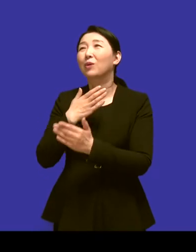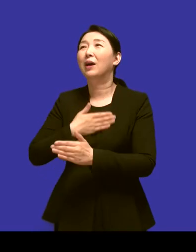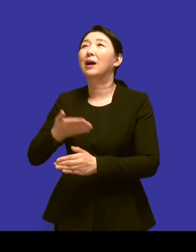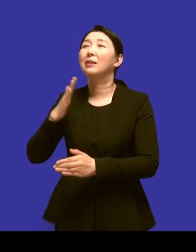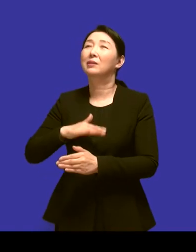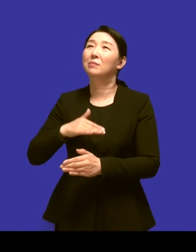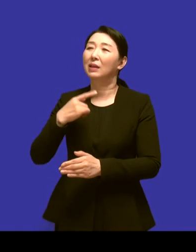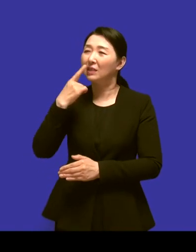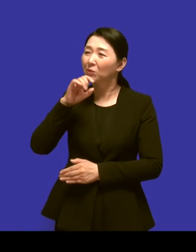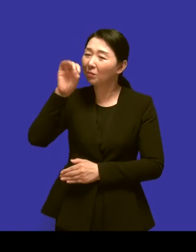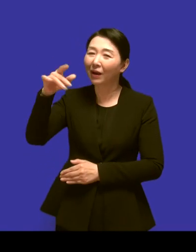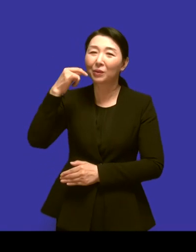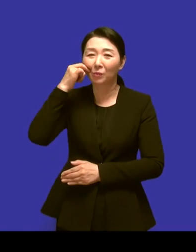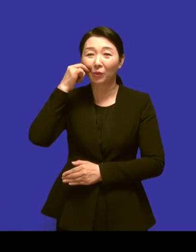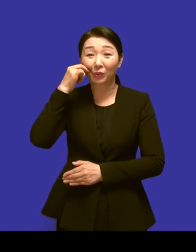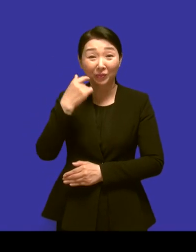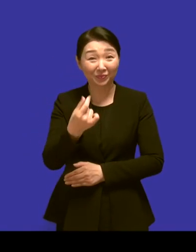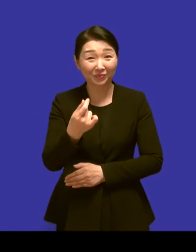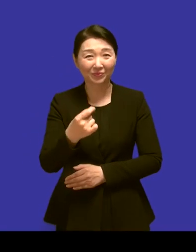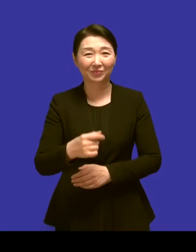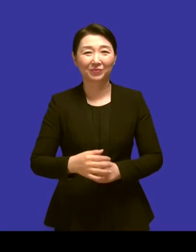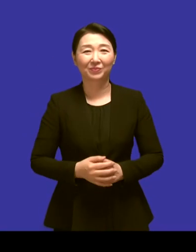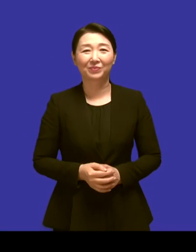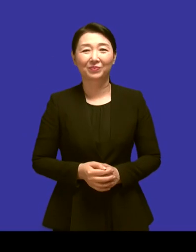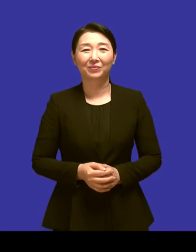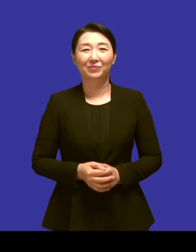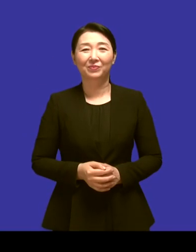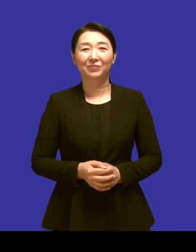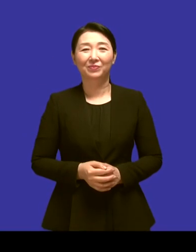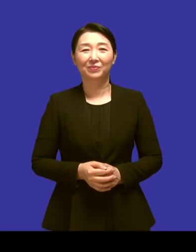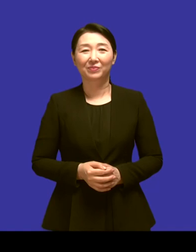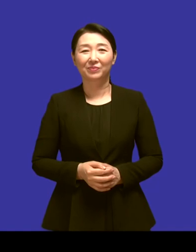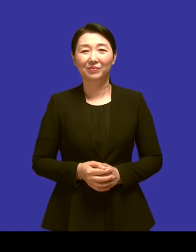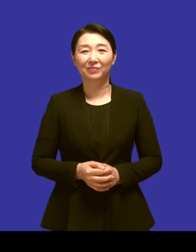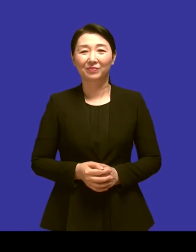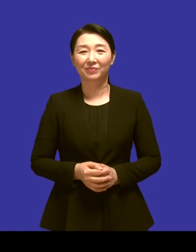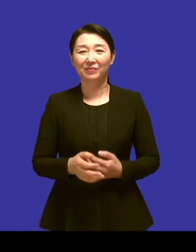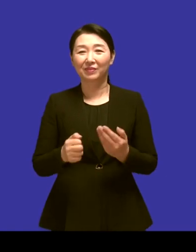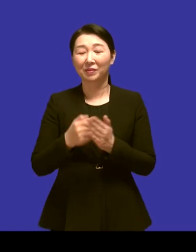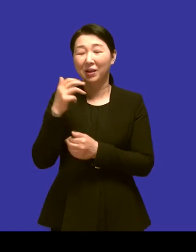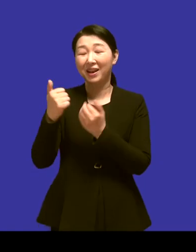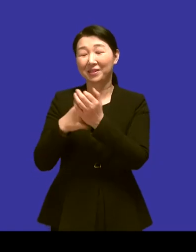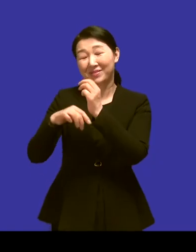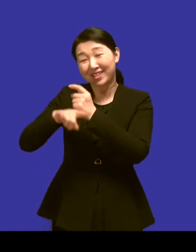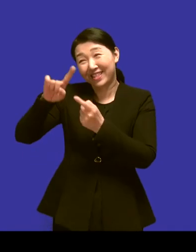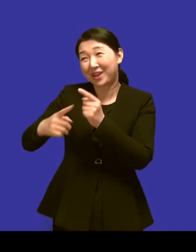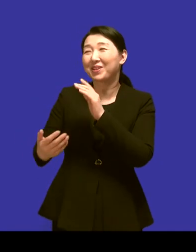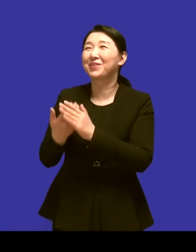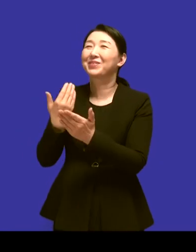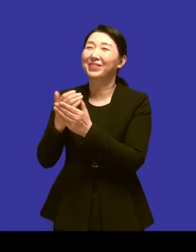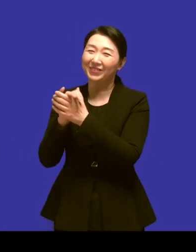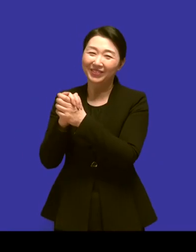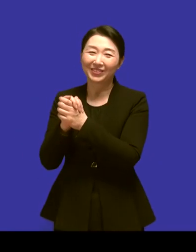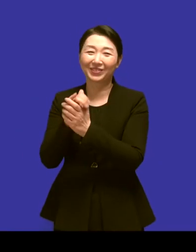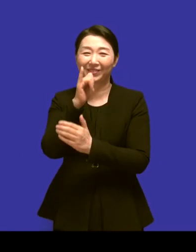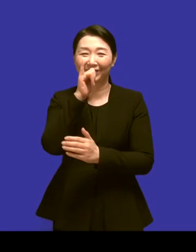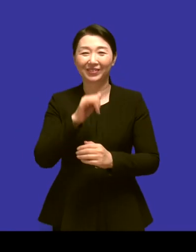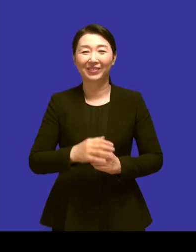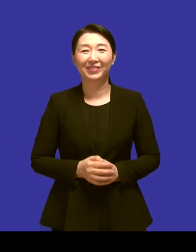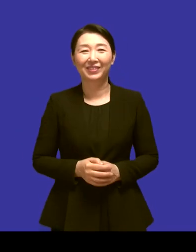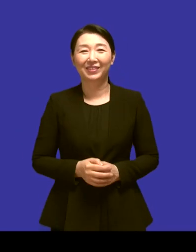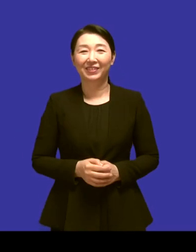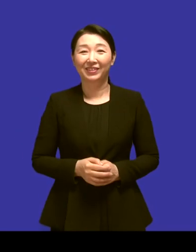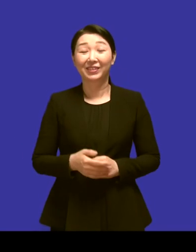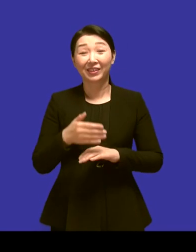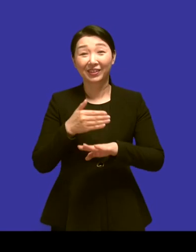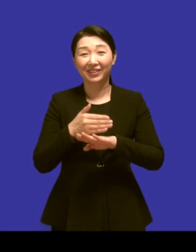차마 입으로 못 하는 거죠. 그런 거죠? 네, 그런 거. 그래서. 하나님 뜻대로 되게 해주세요 이러면서 막 기도하고 아이고, 감사하게도